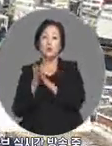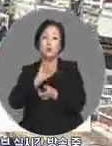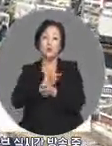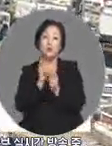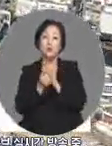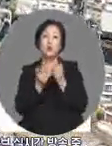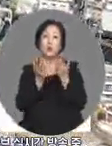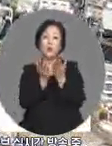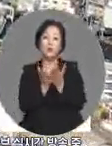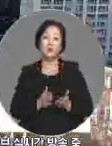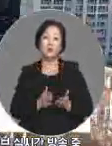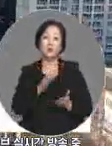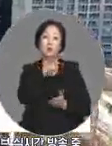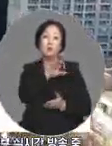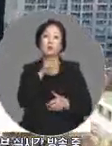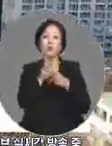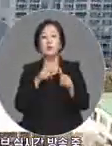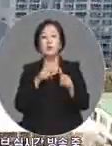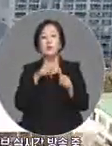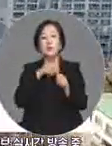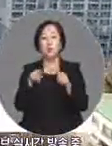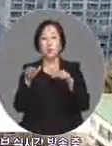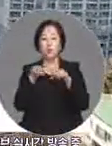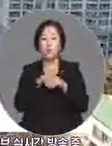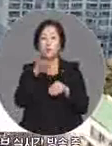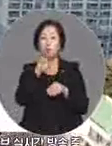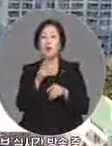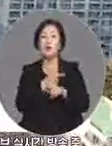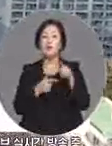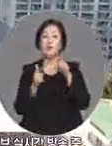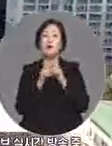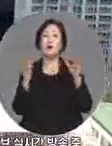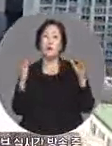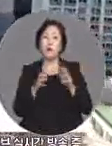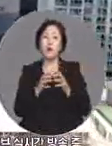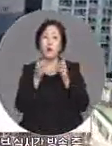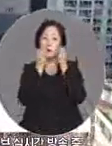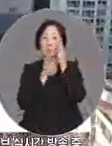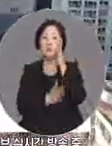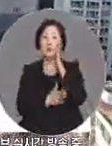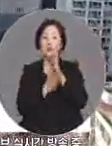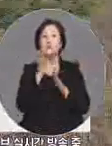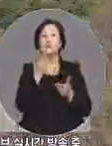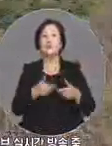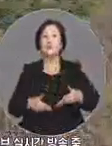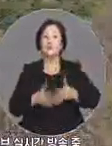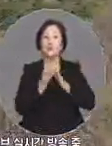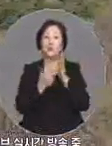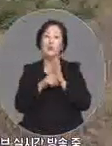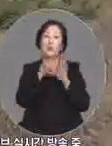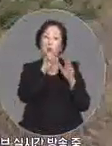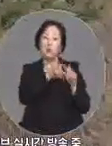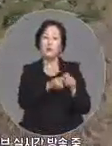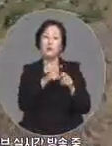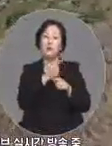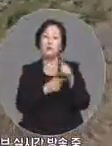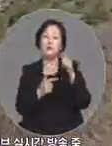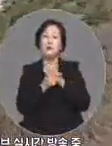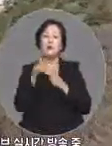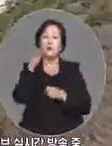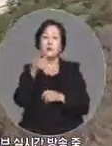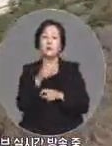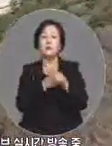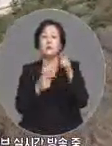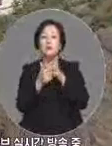주거와 산업 교육과 문화 기능을 갖춘 복합 신도시 건설이 목표입니다 침체에 빠진 울산의